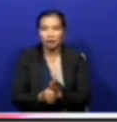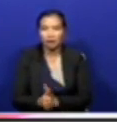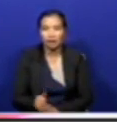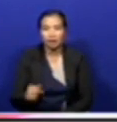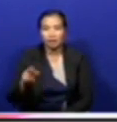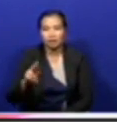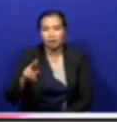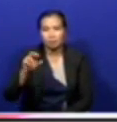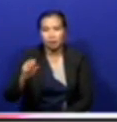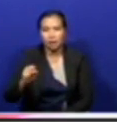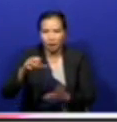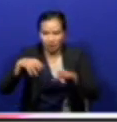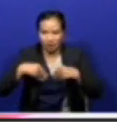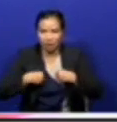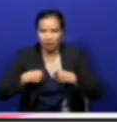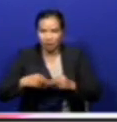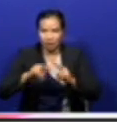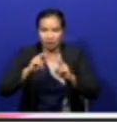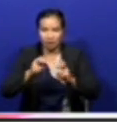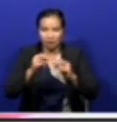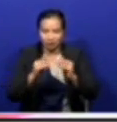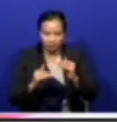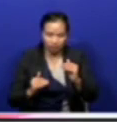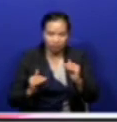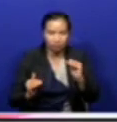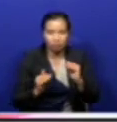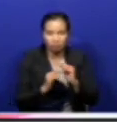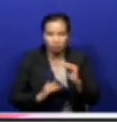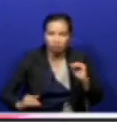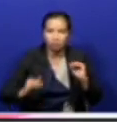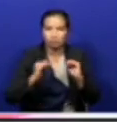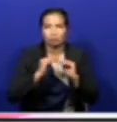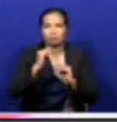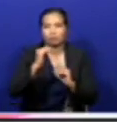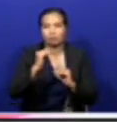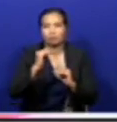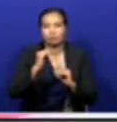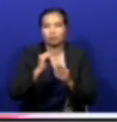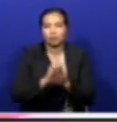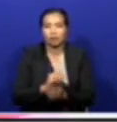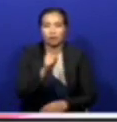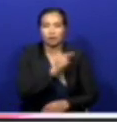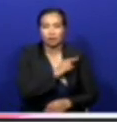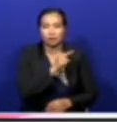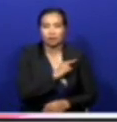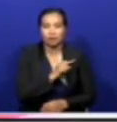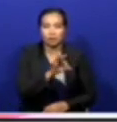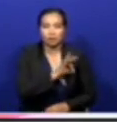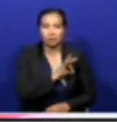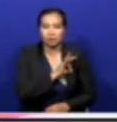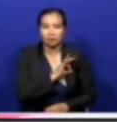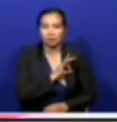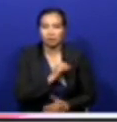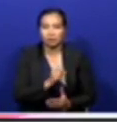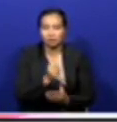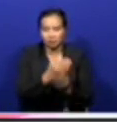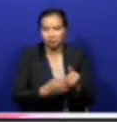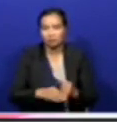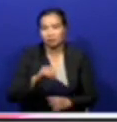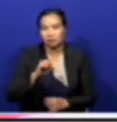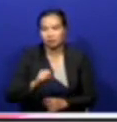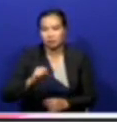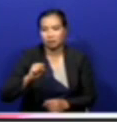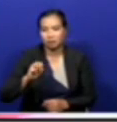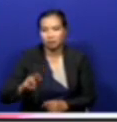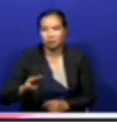ไปเนี่ยข้อบังคับนี้เนี่ยไปละเมิดสิทธิไปละเมิดหน้าที่ของสมาชิกสภาผู้แทนราษฎรโดยรว